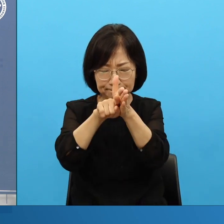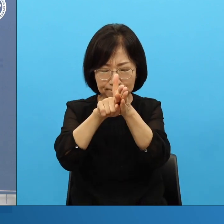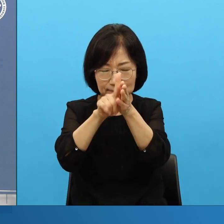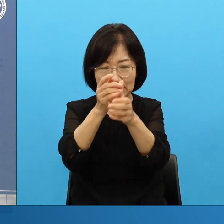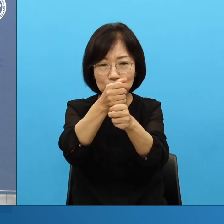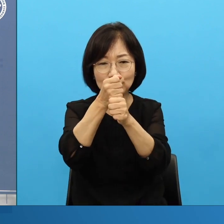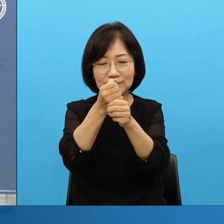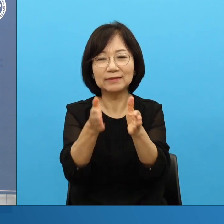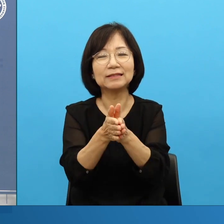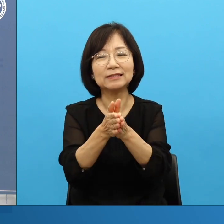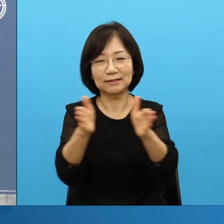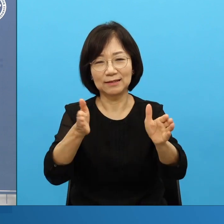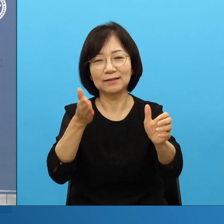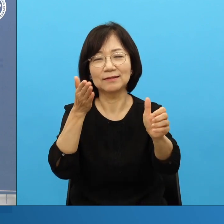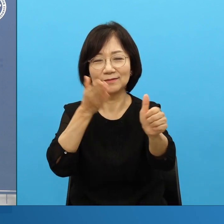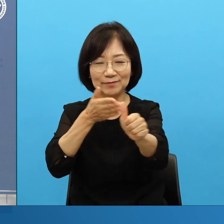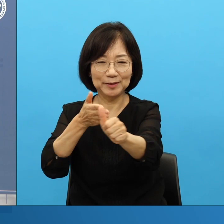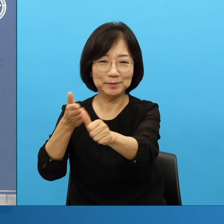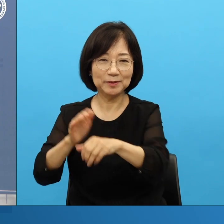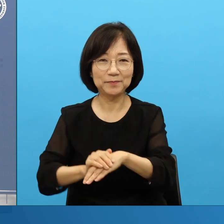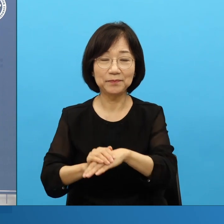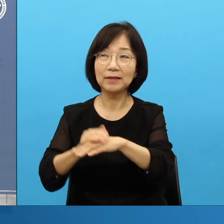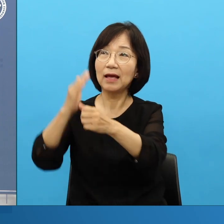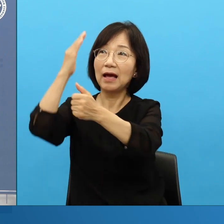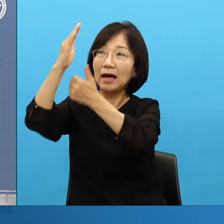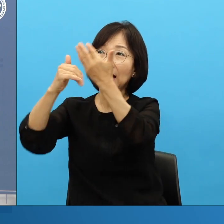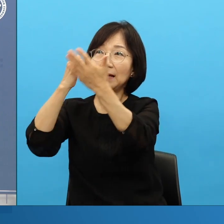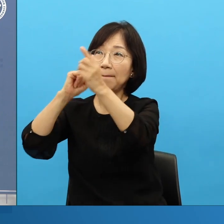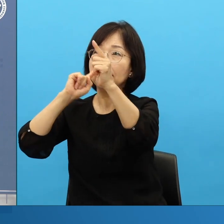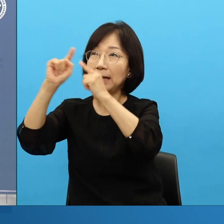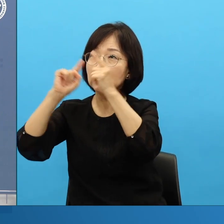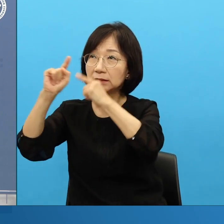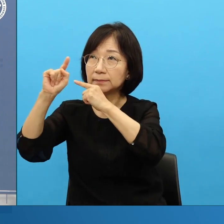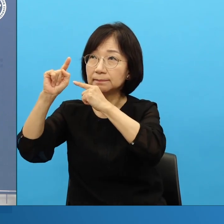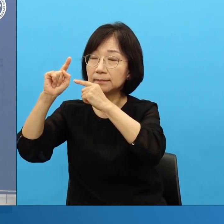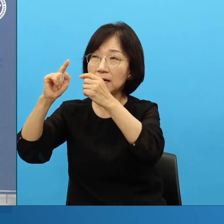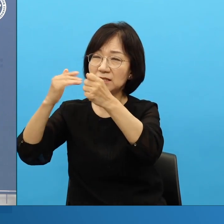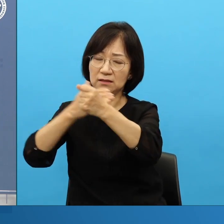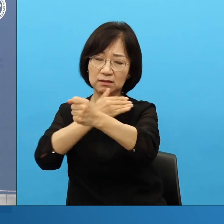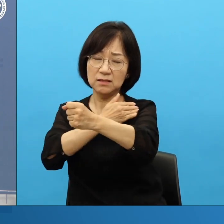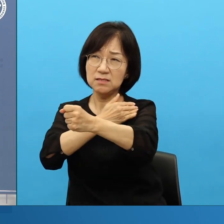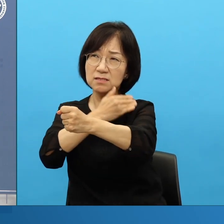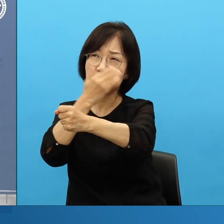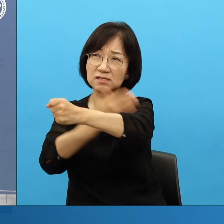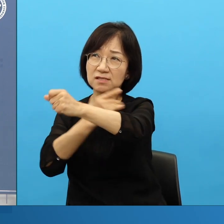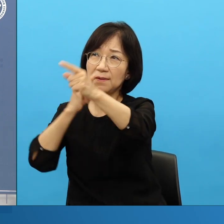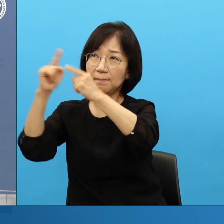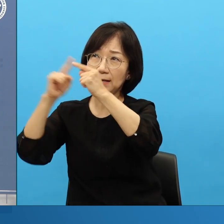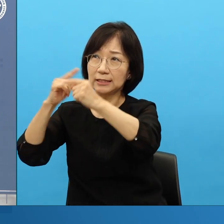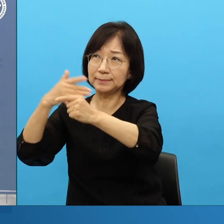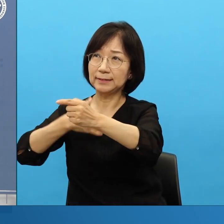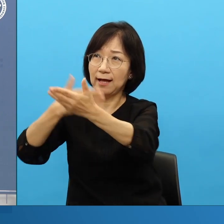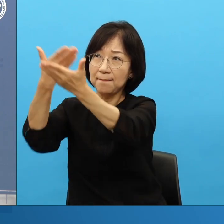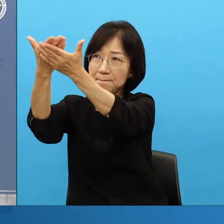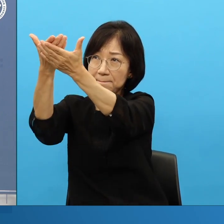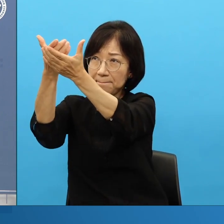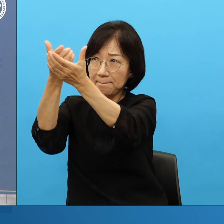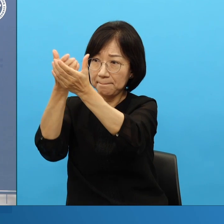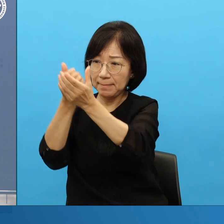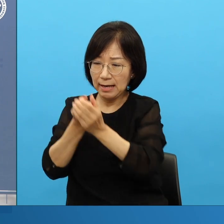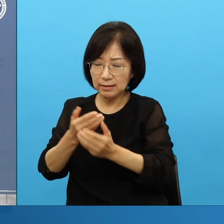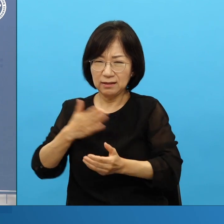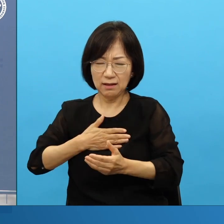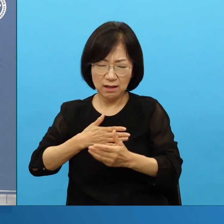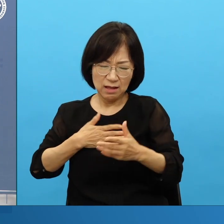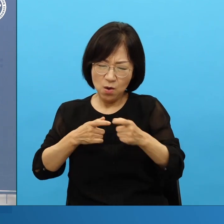truth. 하나님의 능력의 말씀이 내게 임했는데 견고한 성을 파기시겠다. When the power of God's word comes upon you,